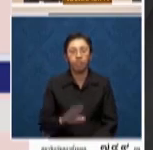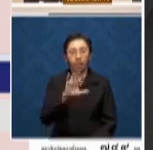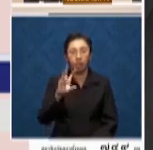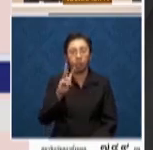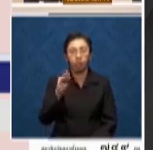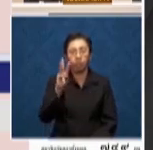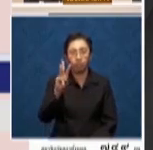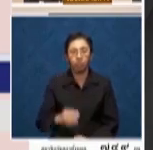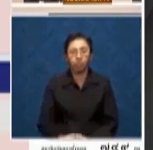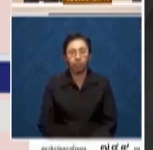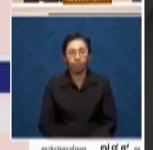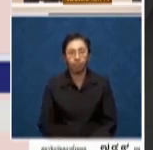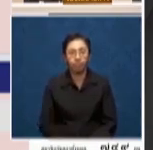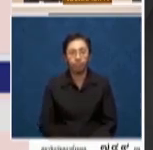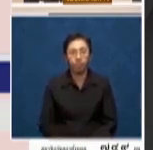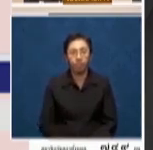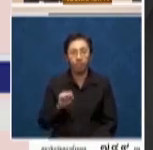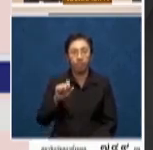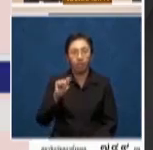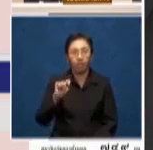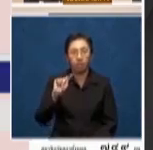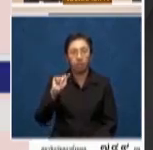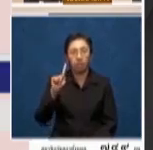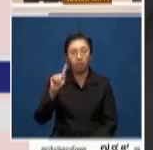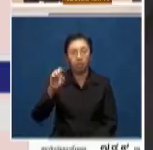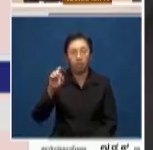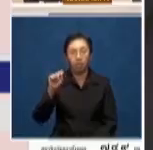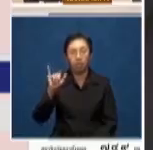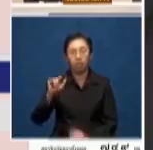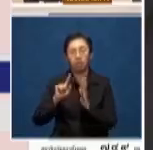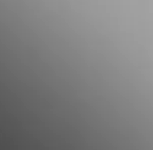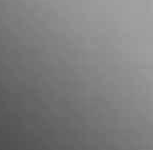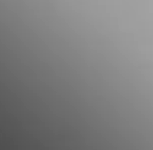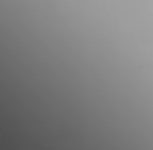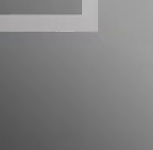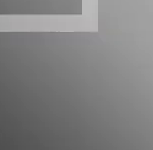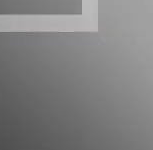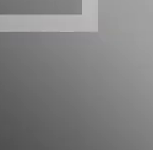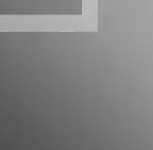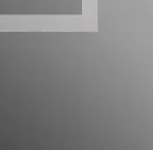58นะครับ ซึ่งวันนี้ก็มีการปิดเส้นทางบางช่วงของถนน3เสนกันด้วยนะคะ